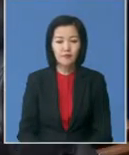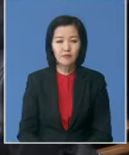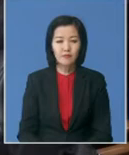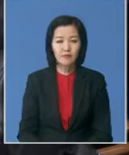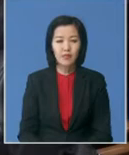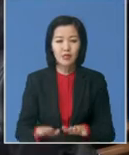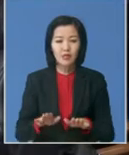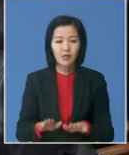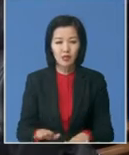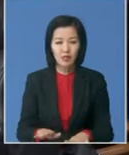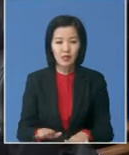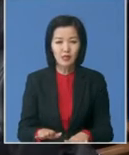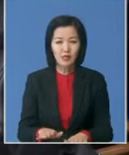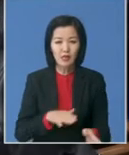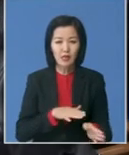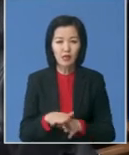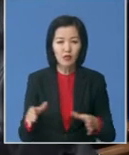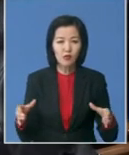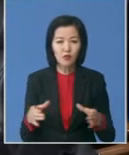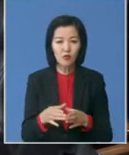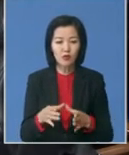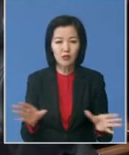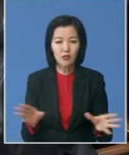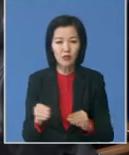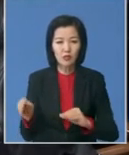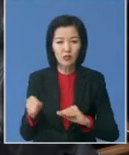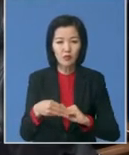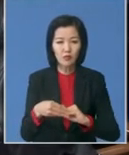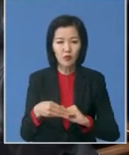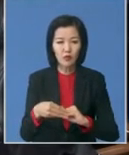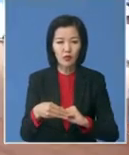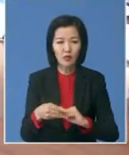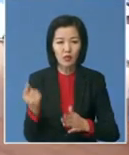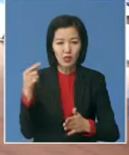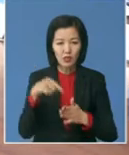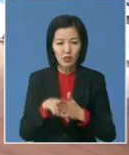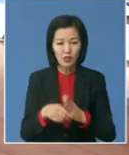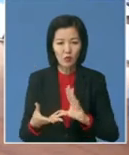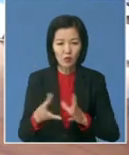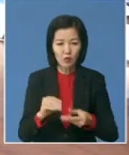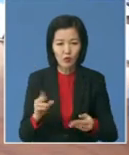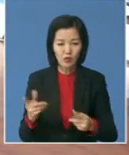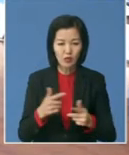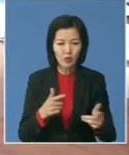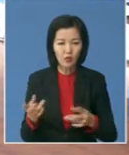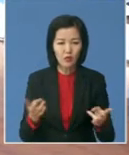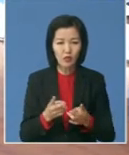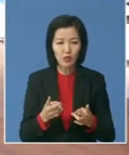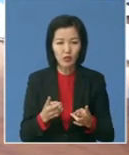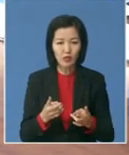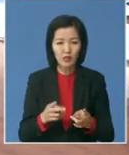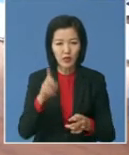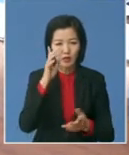Жергілікті атқарушы органдардың қызметіне сыбайлас жемқорлық тәуелділіктерді ішкі талдау жүргізсін. Жергілікті атқарушы органдардың